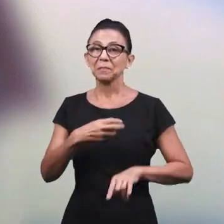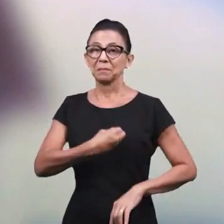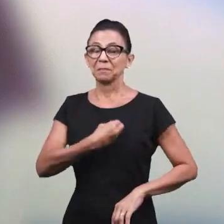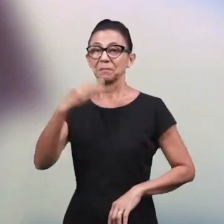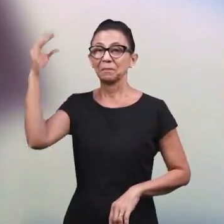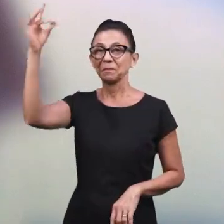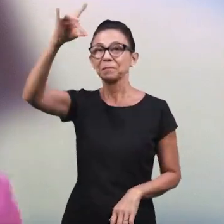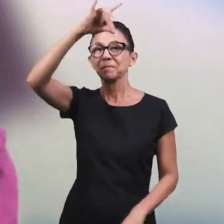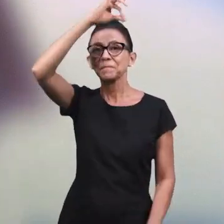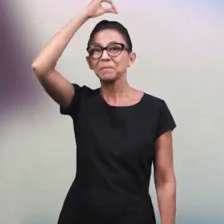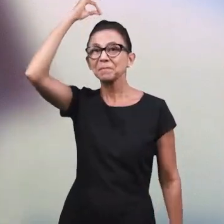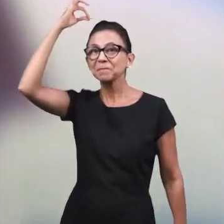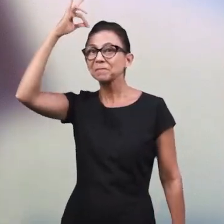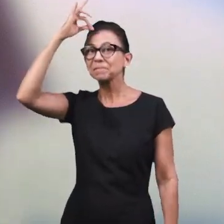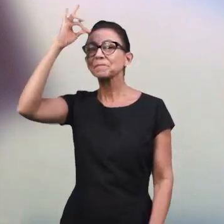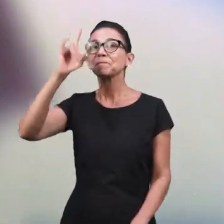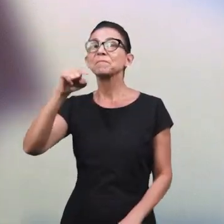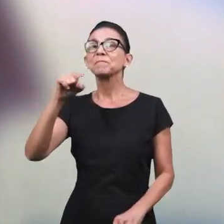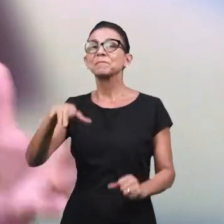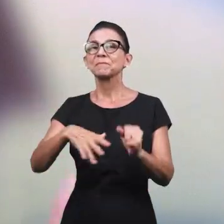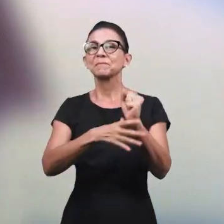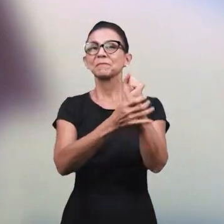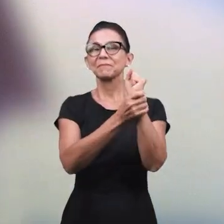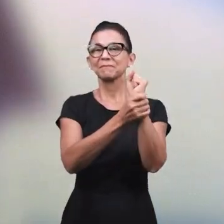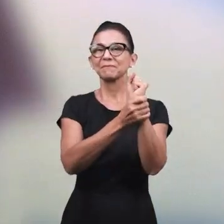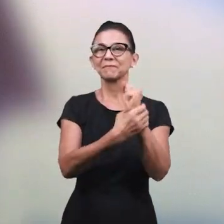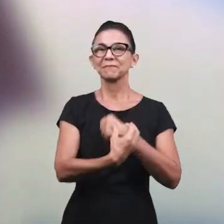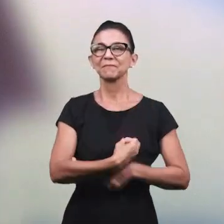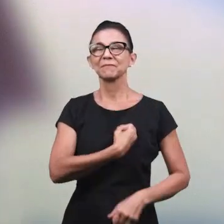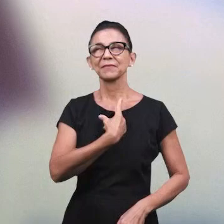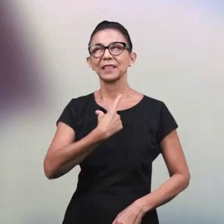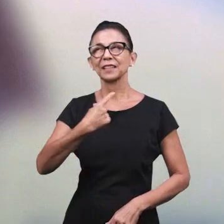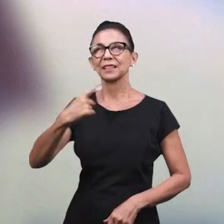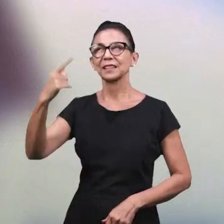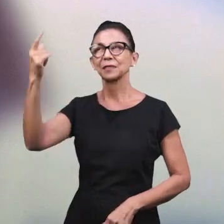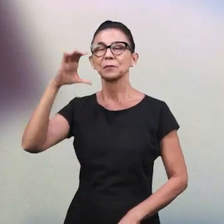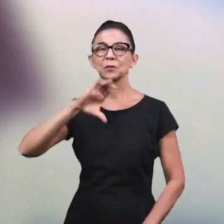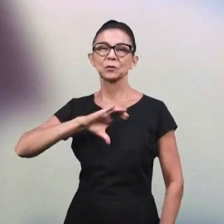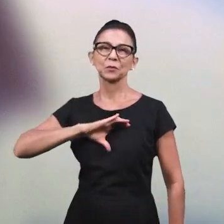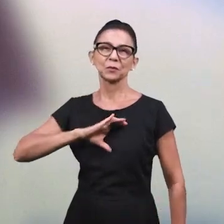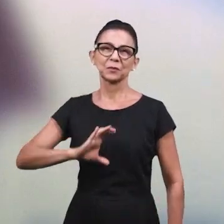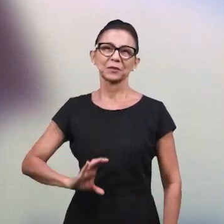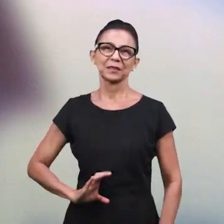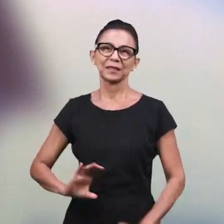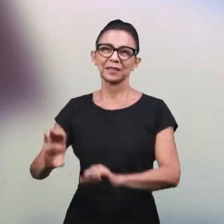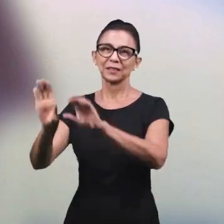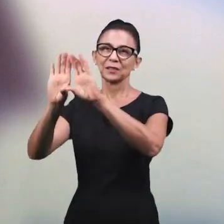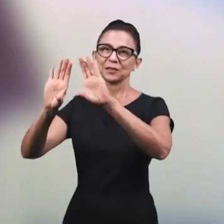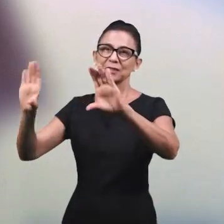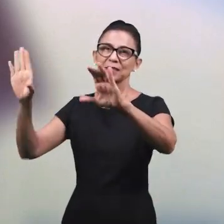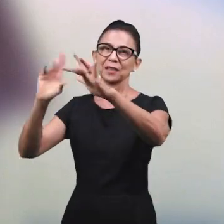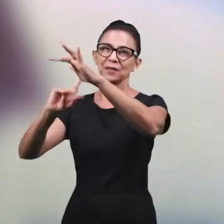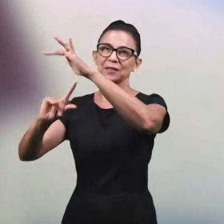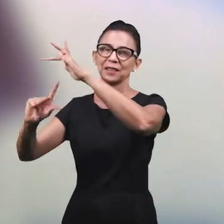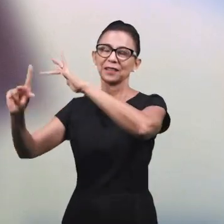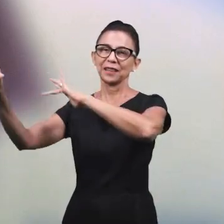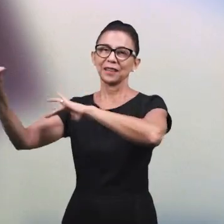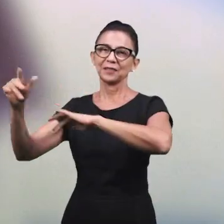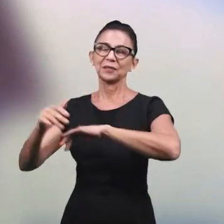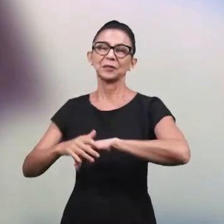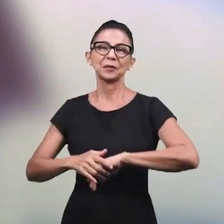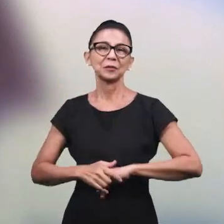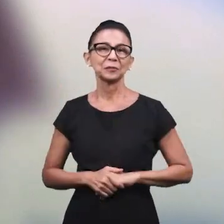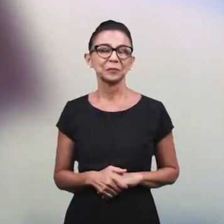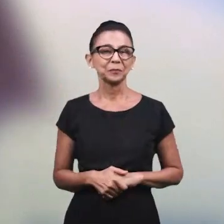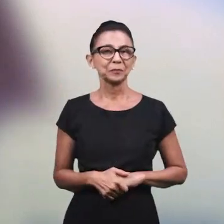la présence du Saint-Esprit, c'est la garantie que nous allons vivre éternellement avec Christ dans la